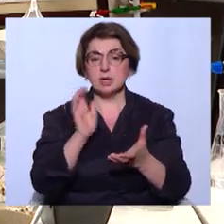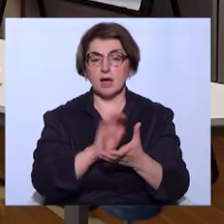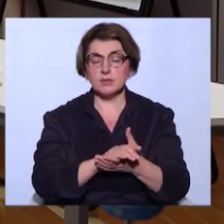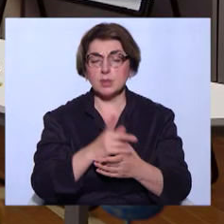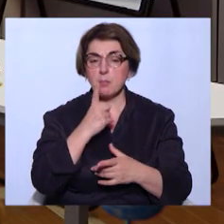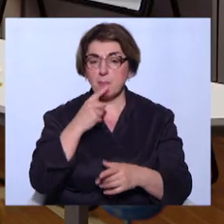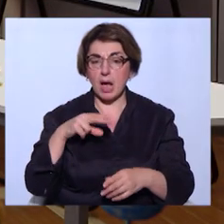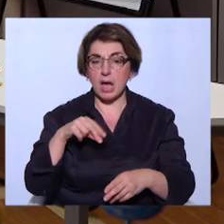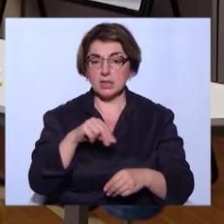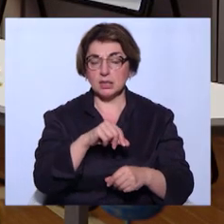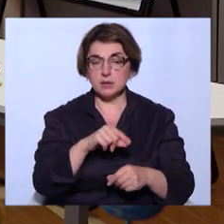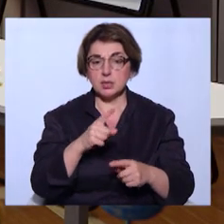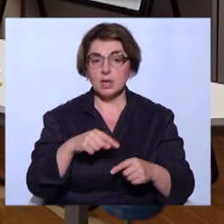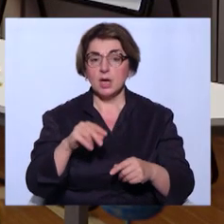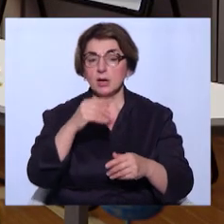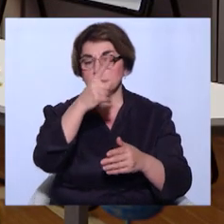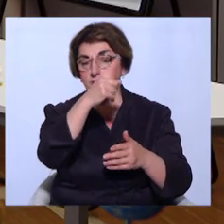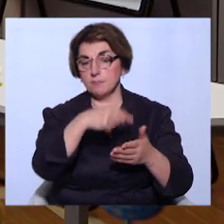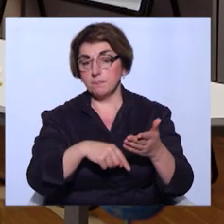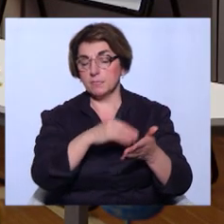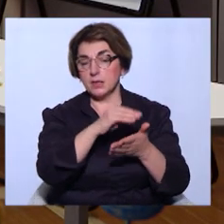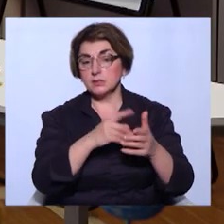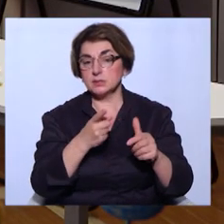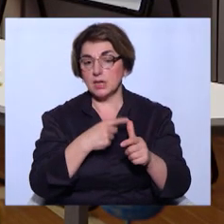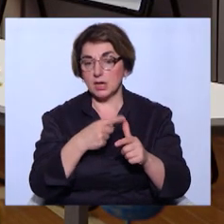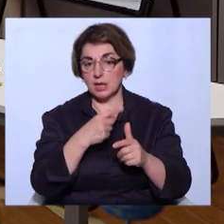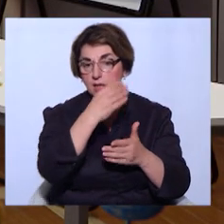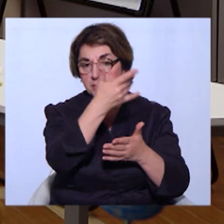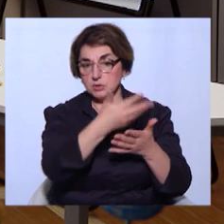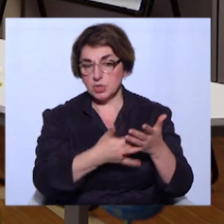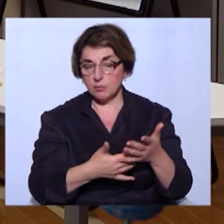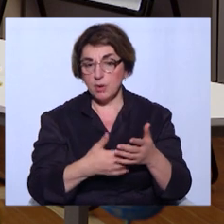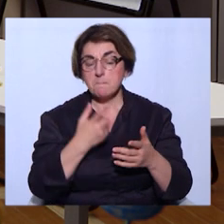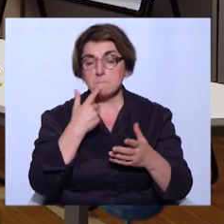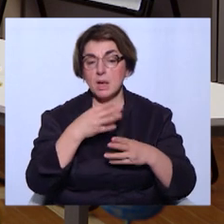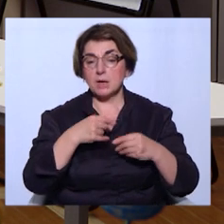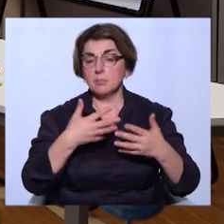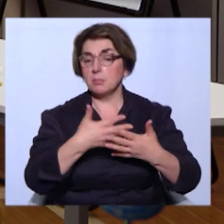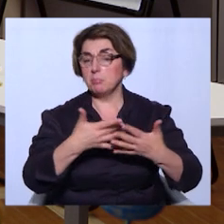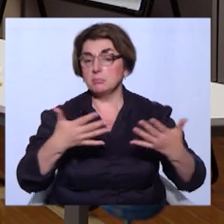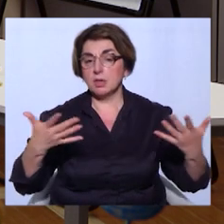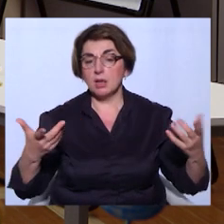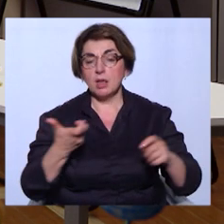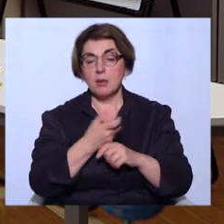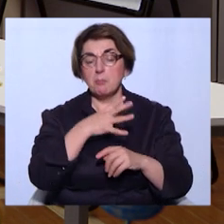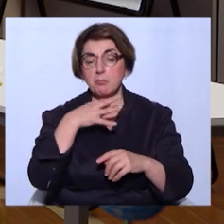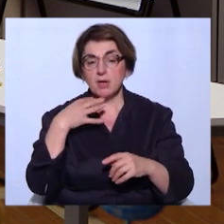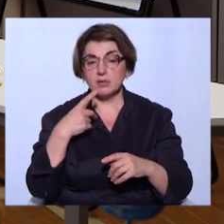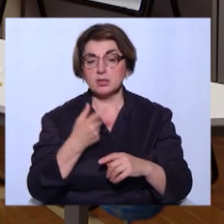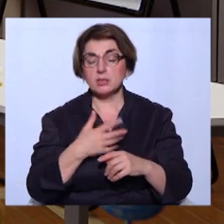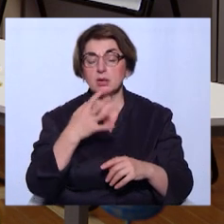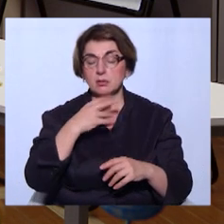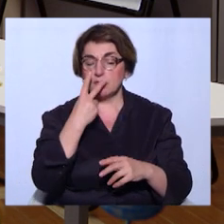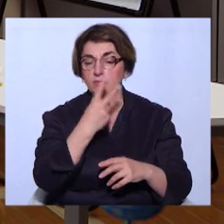მარილებს, დასახელებები ვნახეთ მარილების, რომ მარილები ძალიან ბევრია ჩვენს გარშემო და ძალიან ბევრჯერ